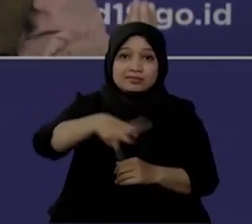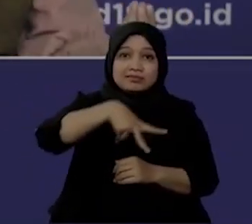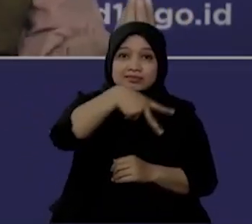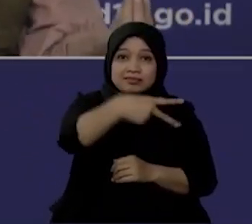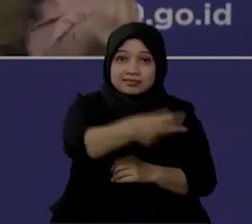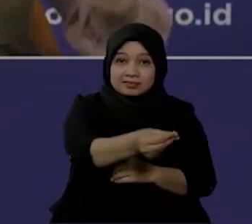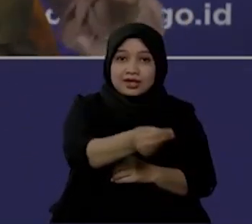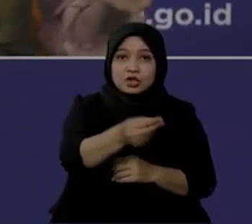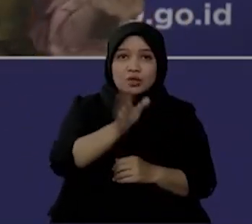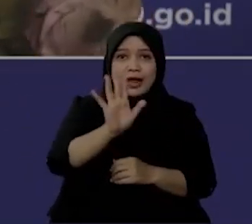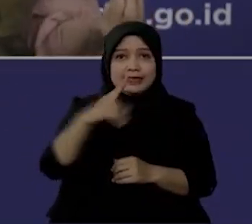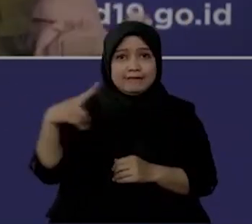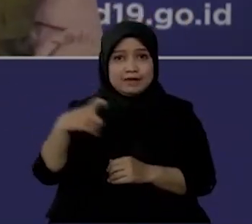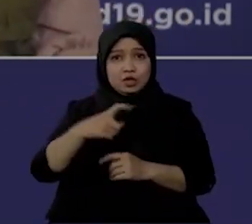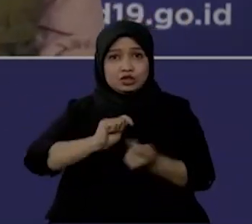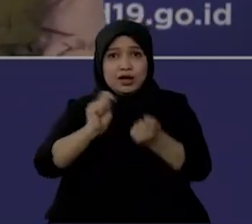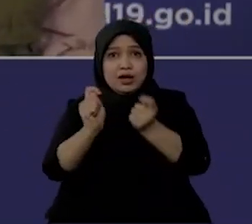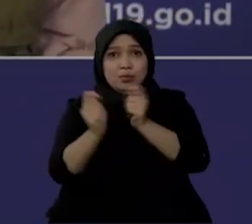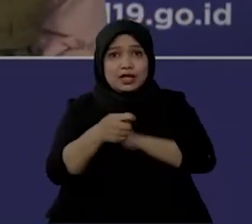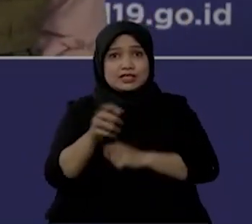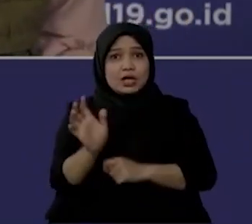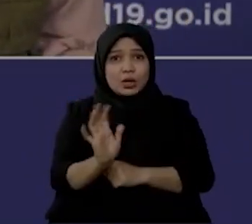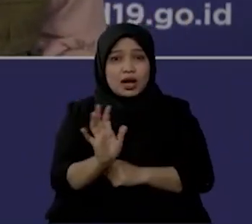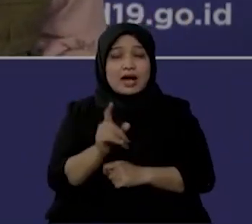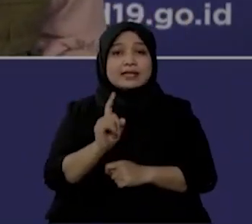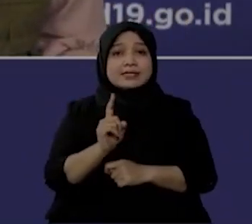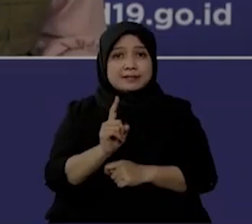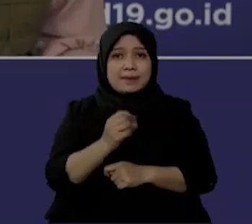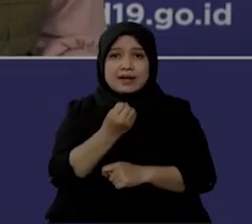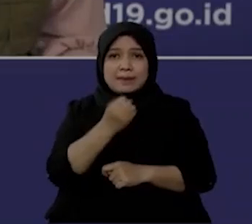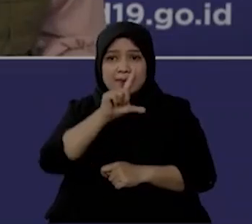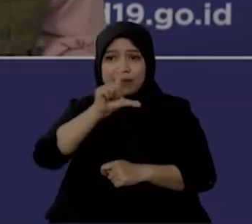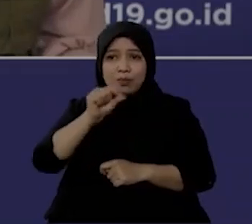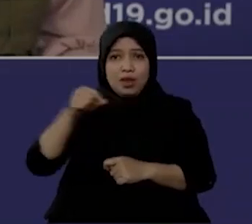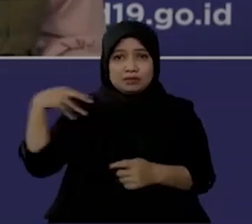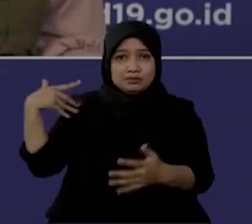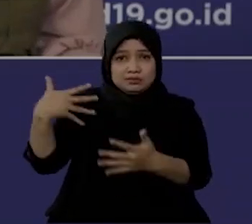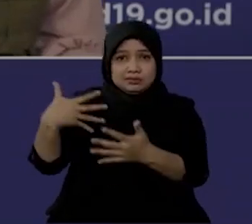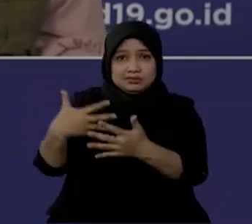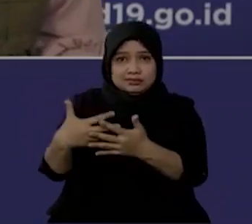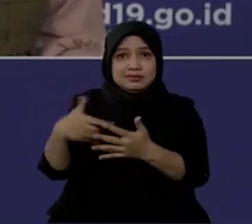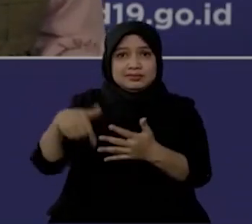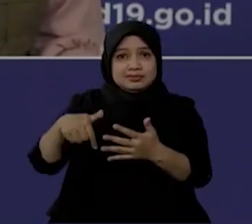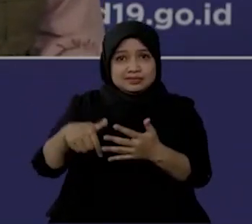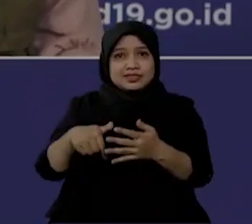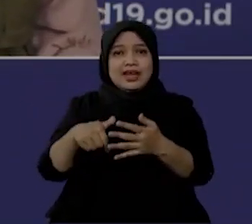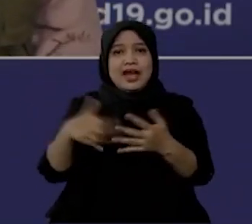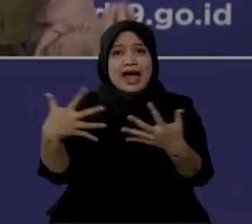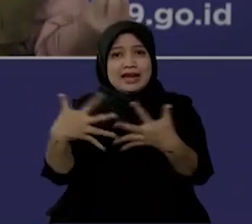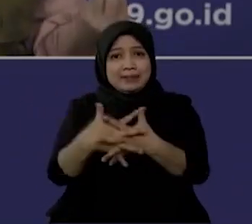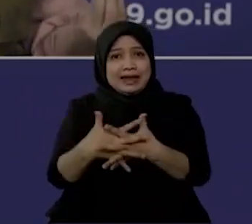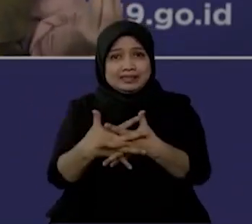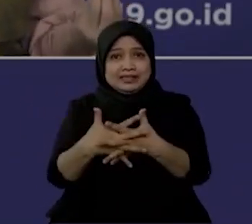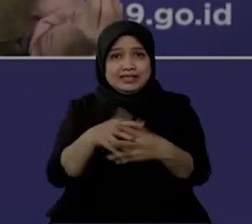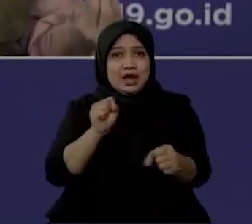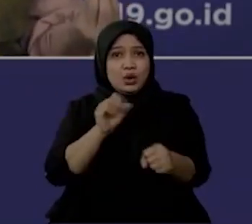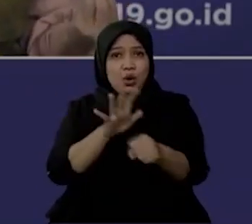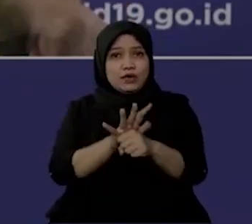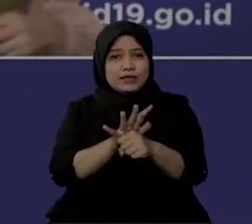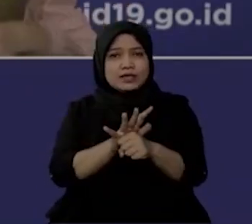akan bermutasi atau tidak? Karena selama ini dalam waktu sekian bulan kita berteman dengan corona ini kan